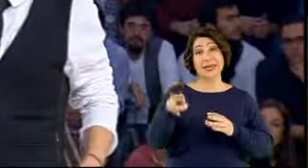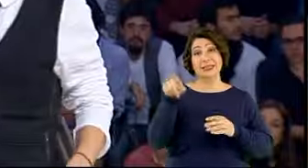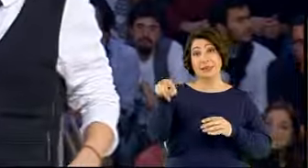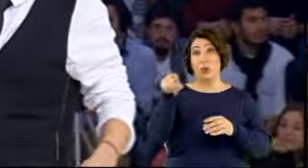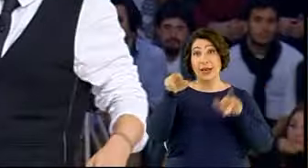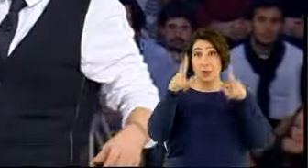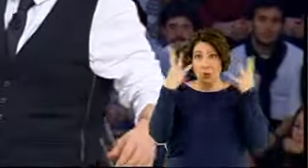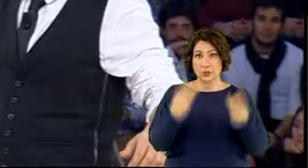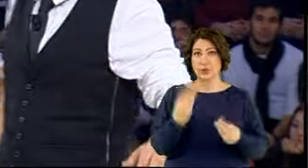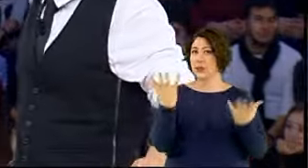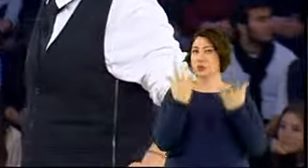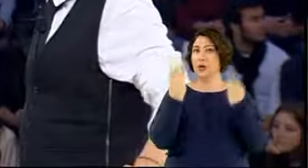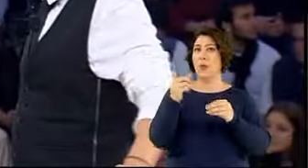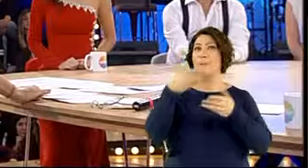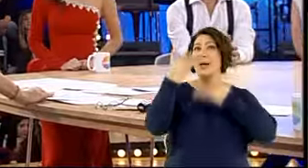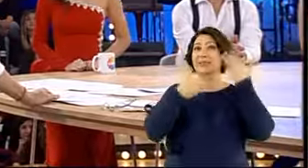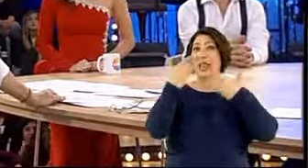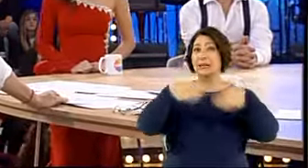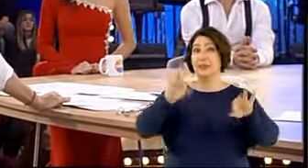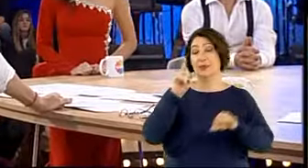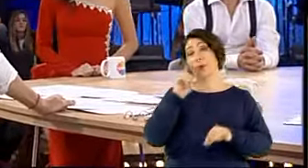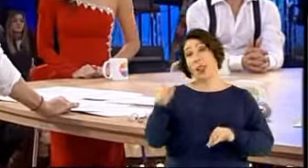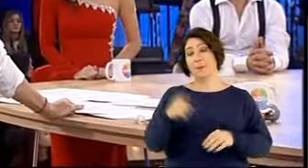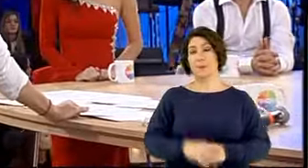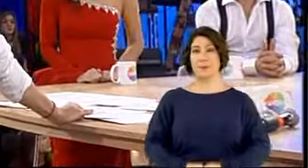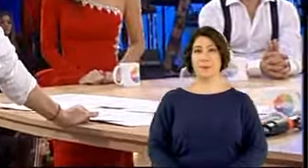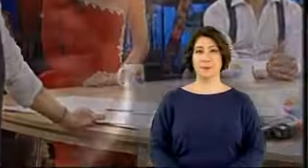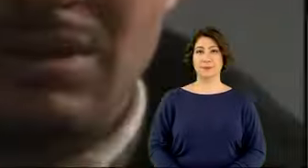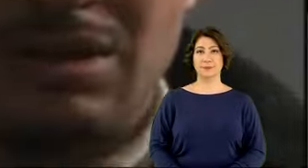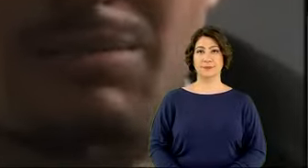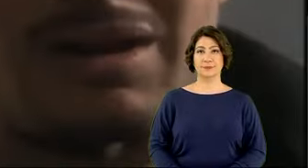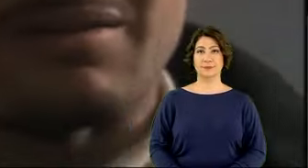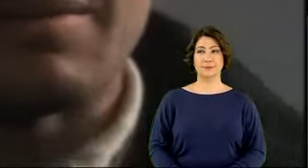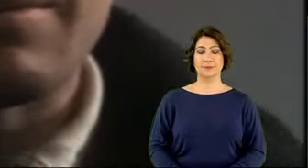gibi olsan ne güzel, bak onlara belgesel hazırladık. Görelim.